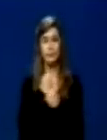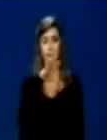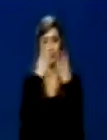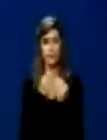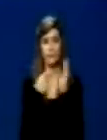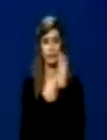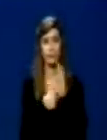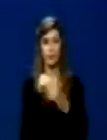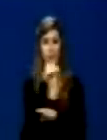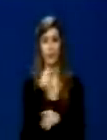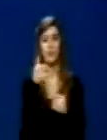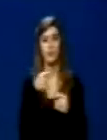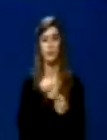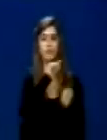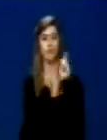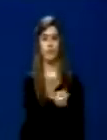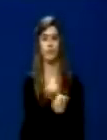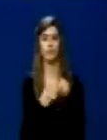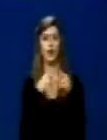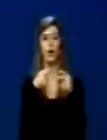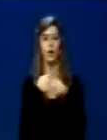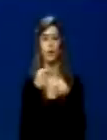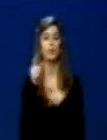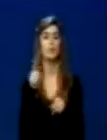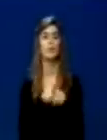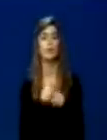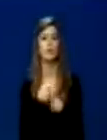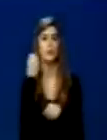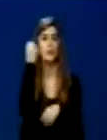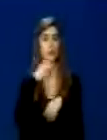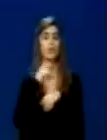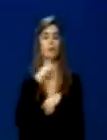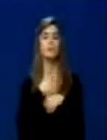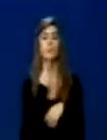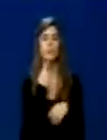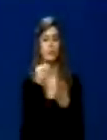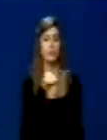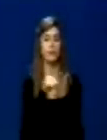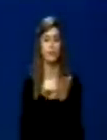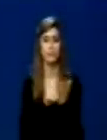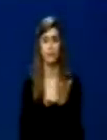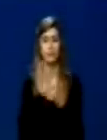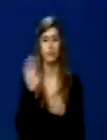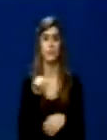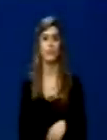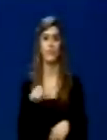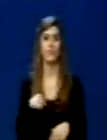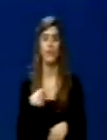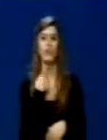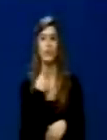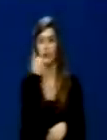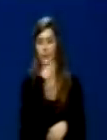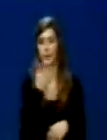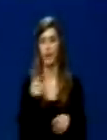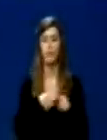këtu është shëndruar në një raport ose i dëshirave të AKP-s, por më shumë i disa sukseseve të vogla të AKP-s për të cilat ata duan që